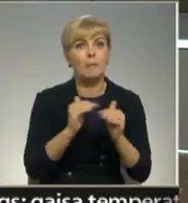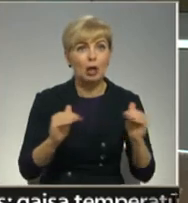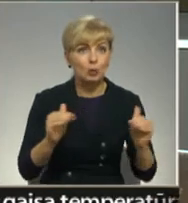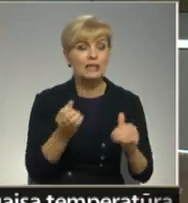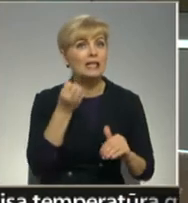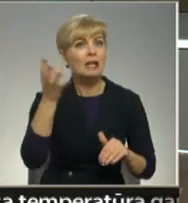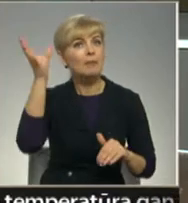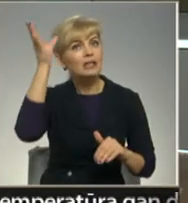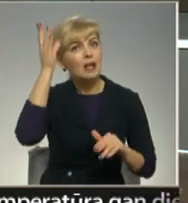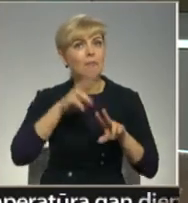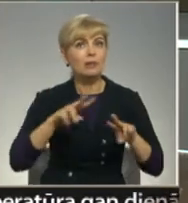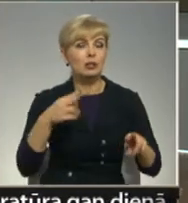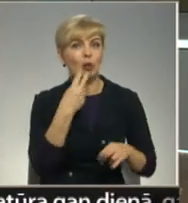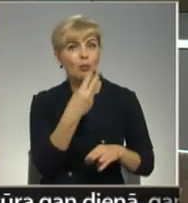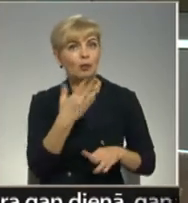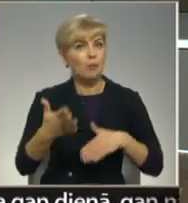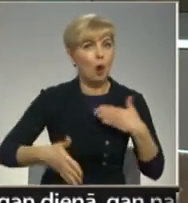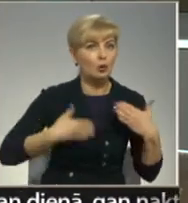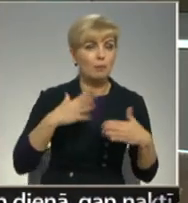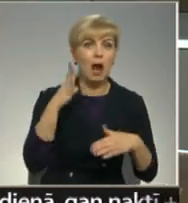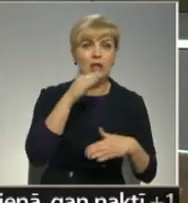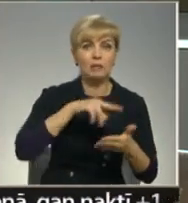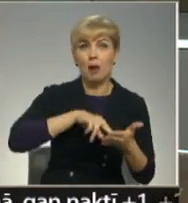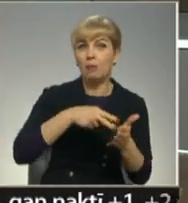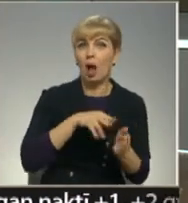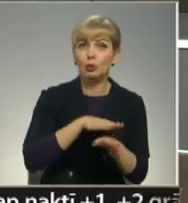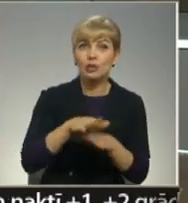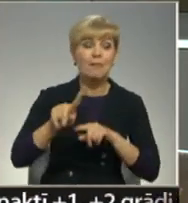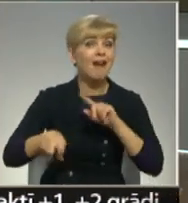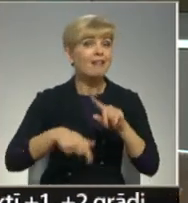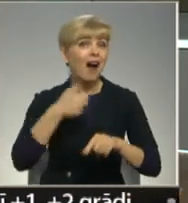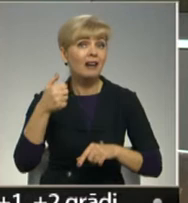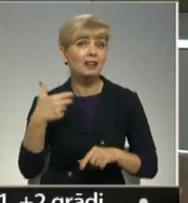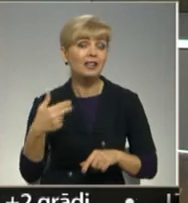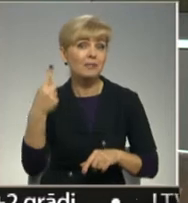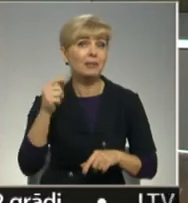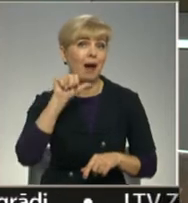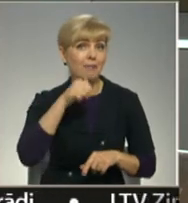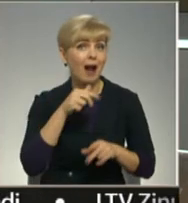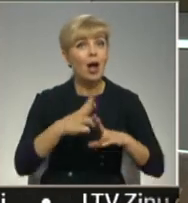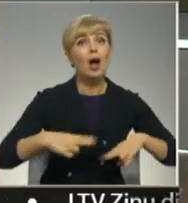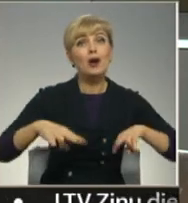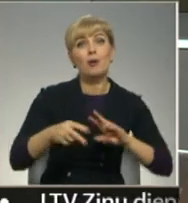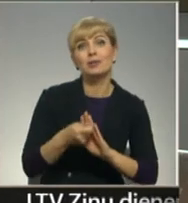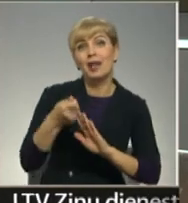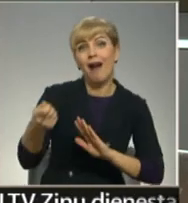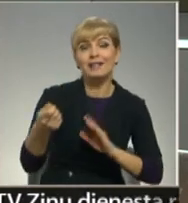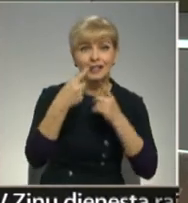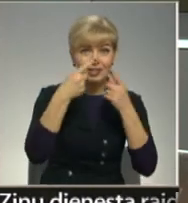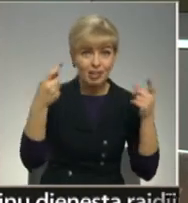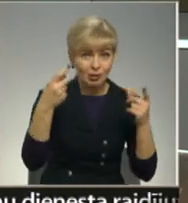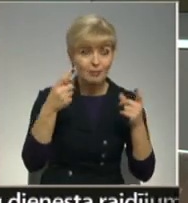zinātnes ministrs norāda uz bažām par tās iespējām plānus īstenot. Nākamā gada 31. maijā komisijai jāsniedz ziņojums,